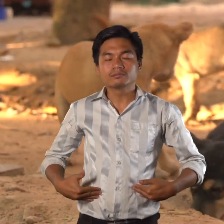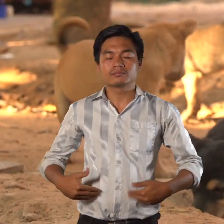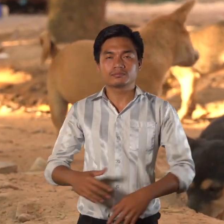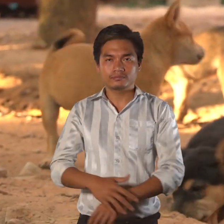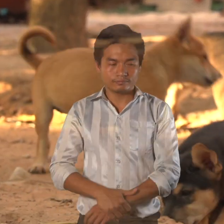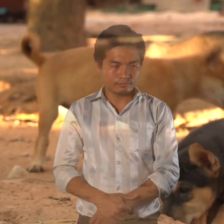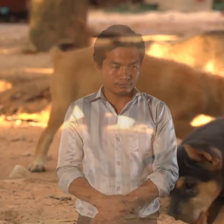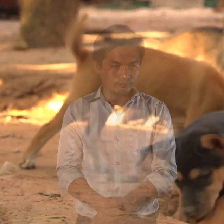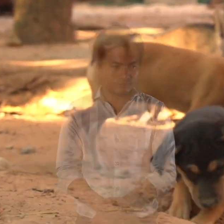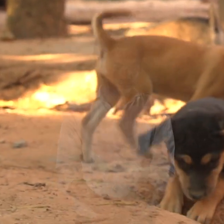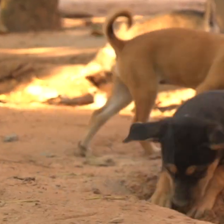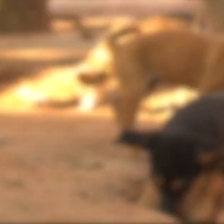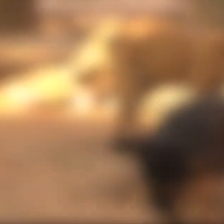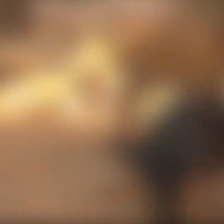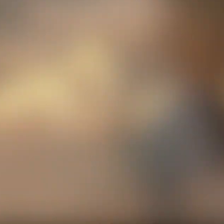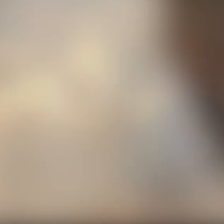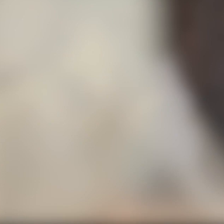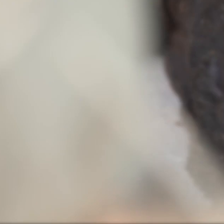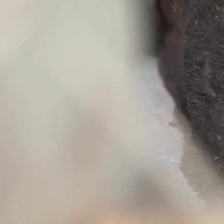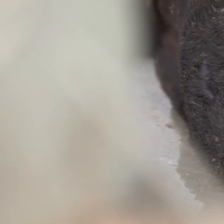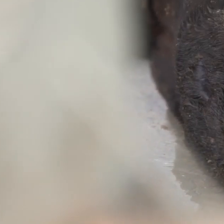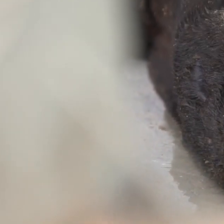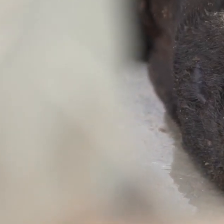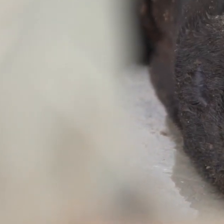ពារខ្លួនប្រឆាំងនឹងវីរុសនោះ